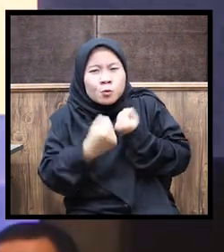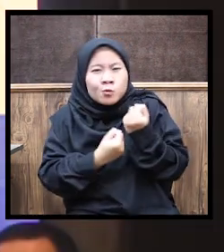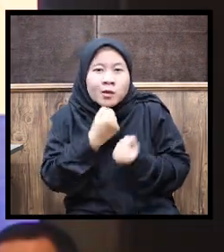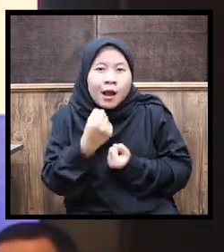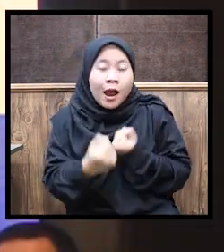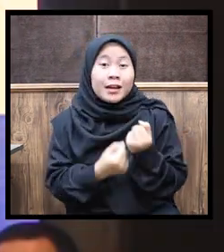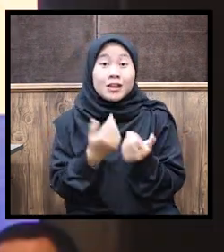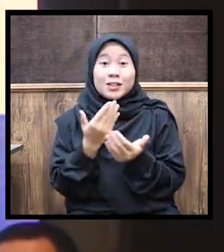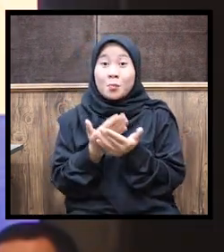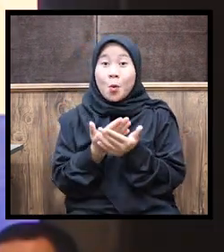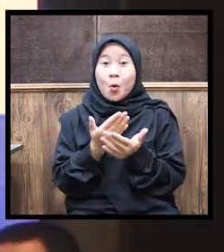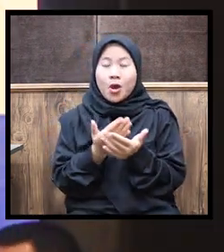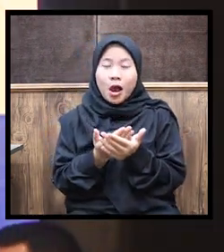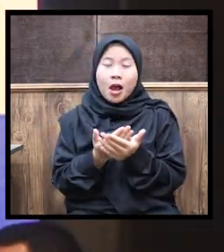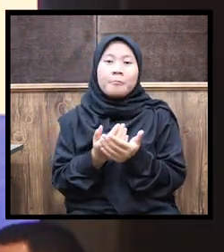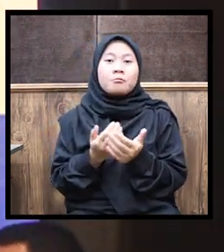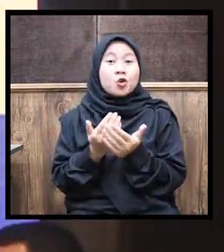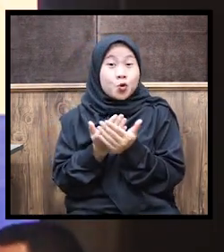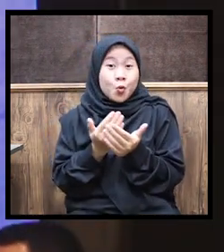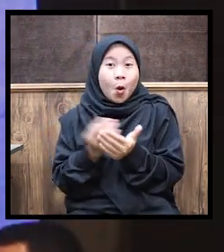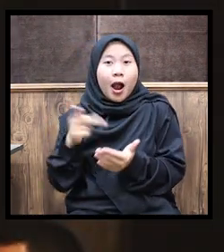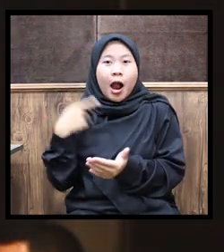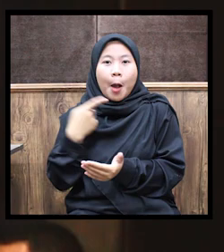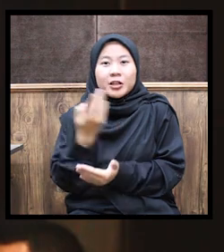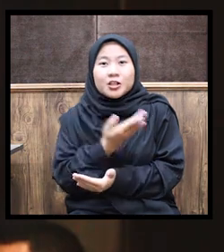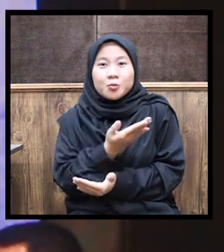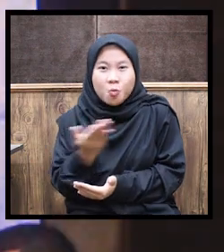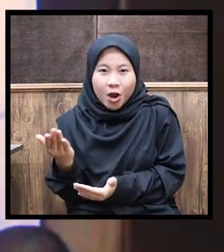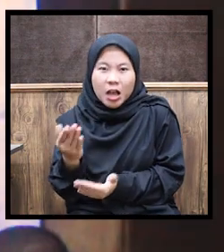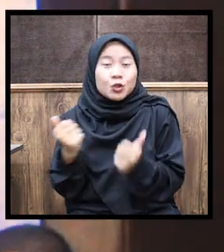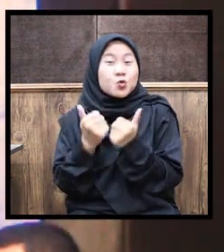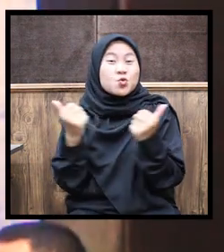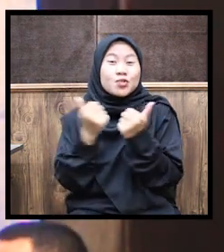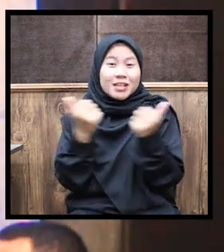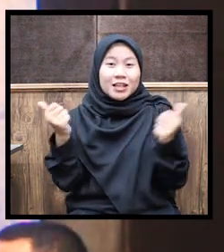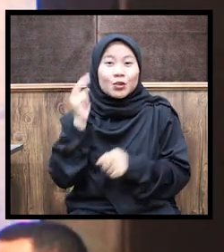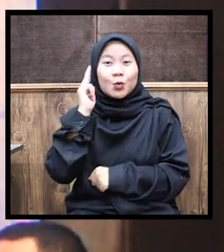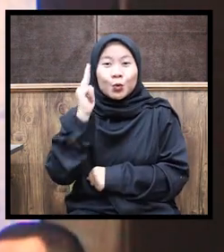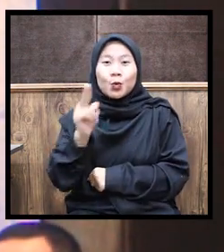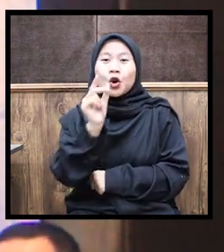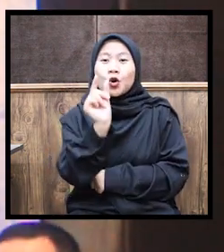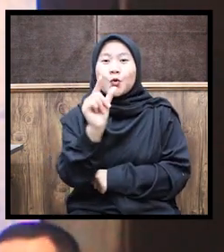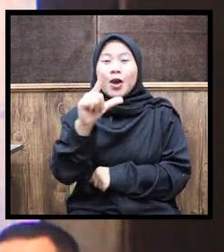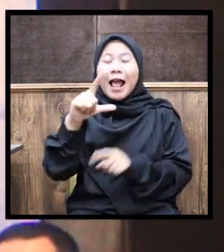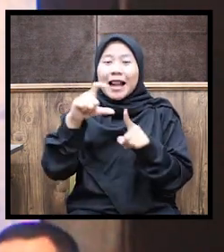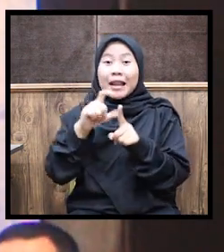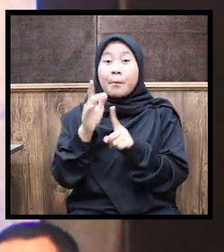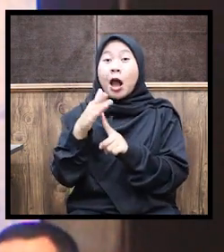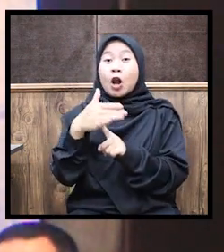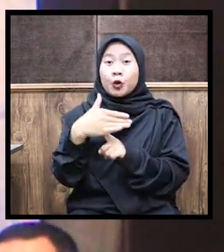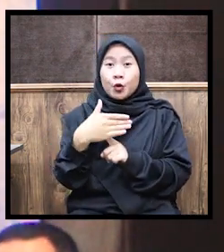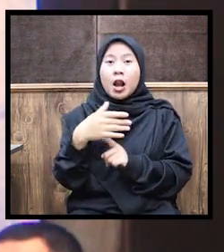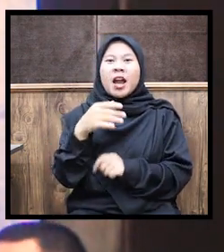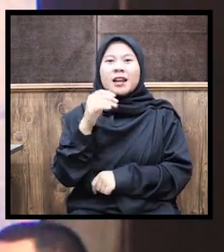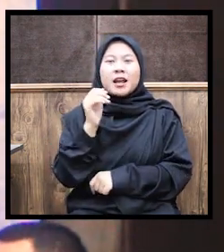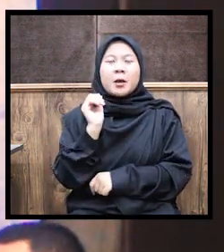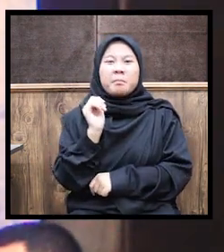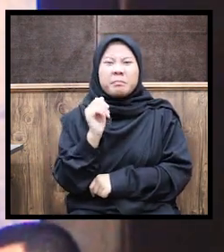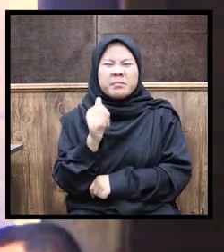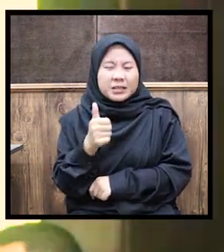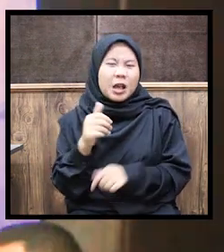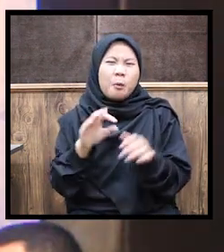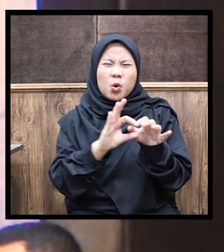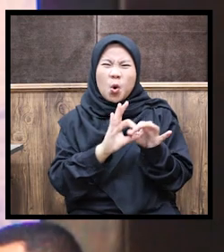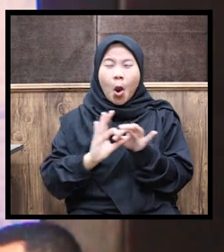semoga doa kami sukses selalu buat LD Bantul dan terima kasih bisa banyak kolaborasi yang